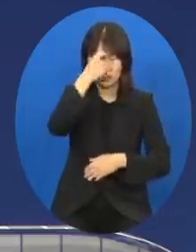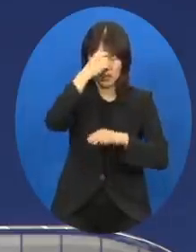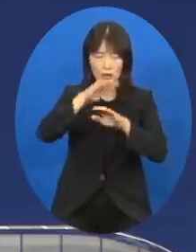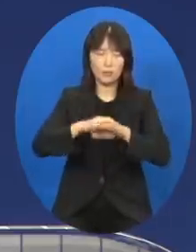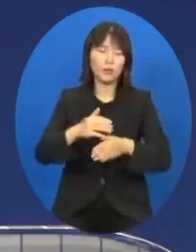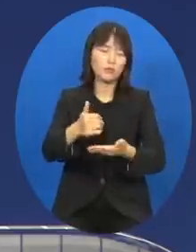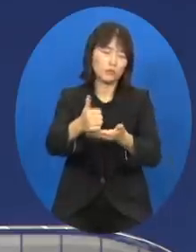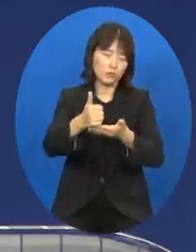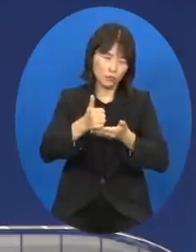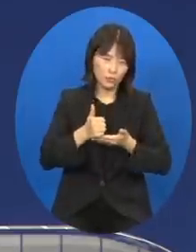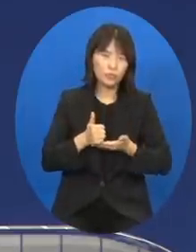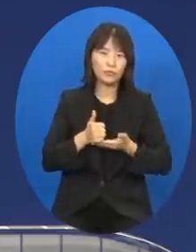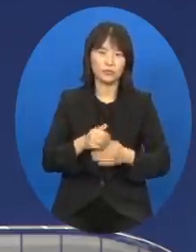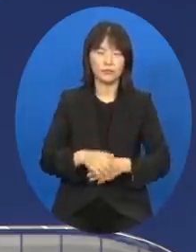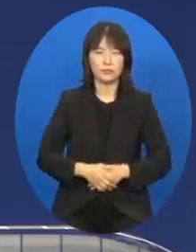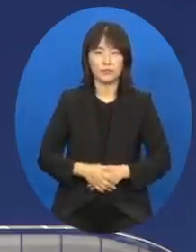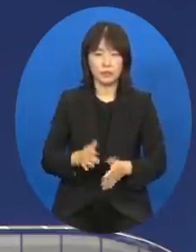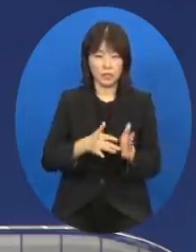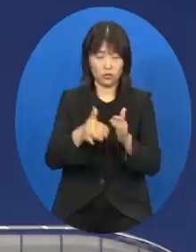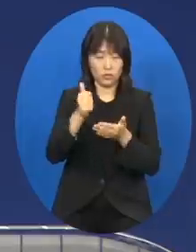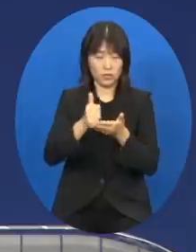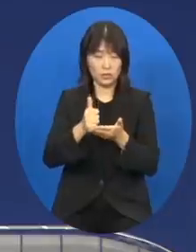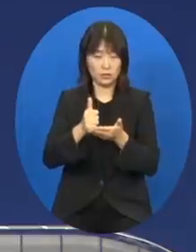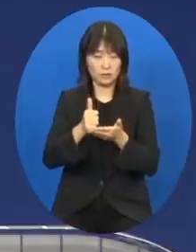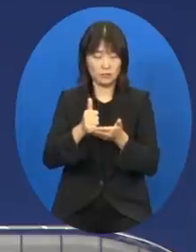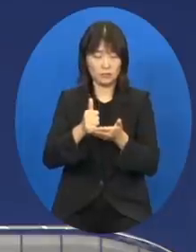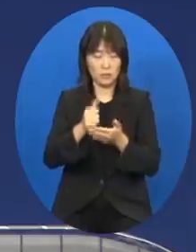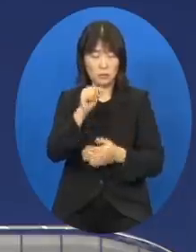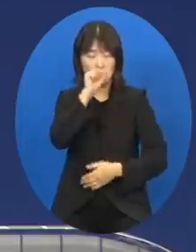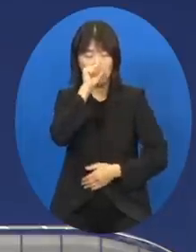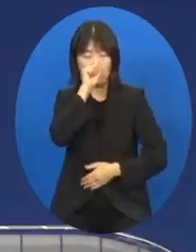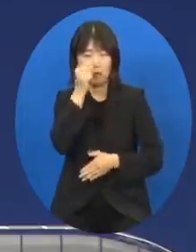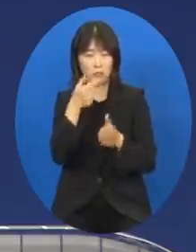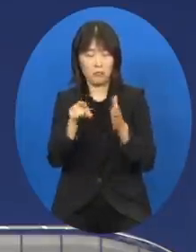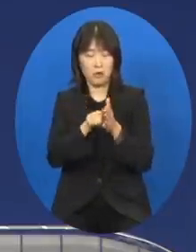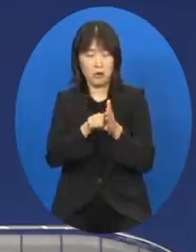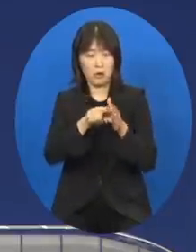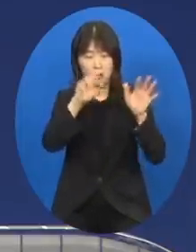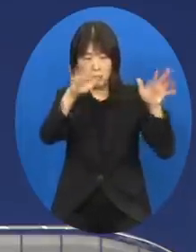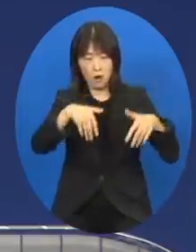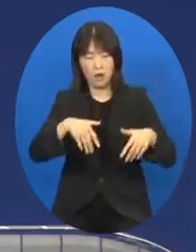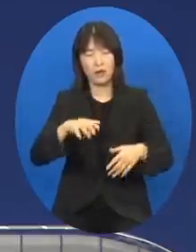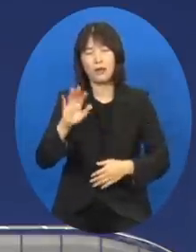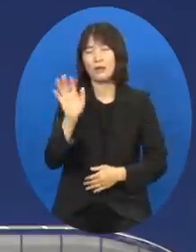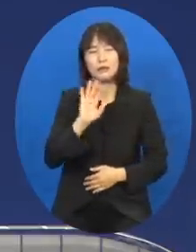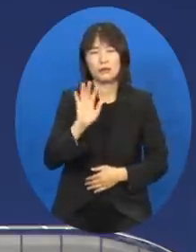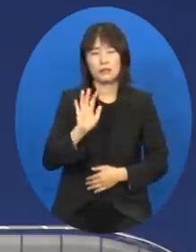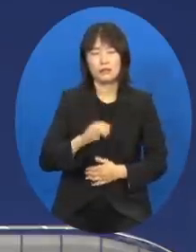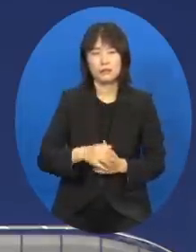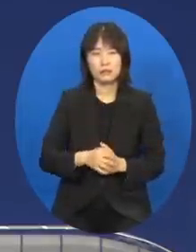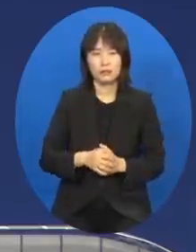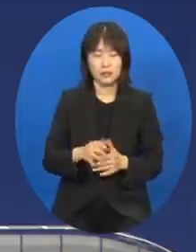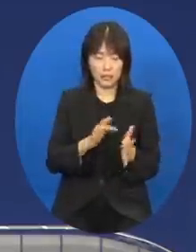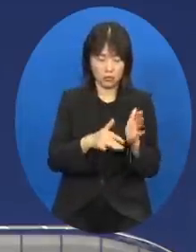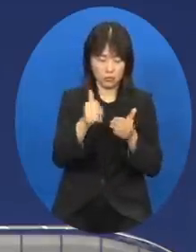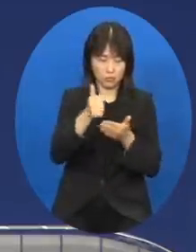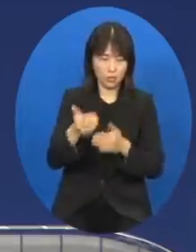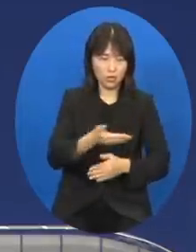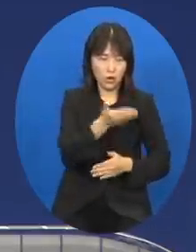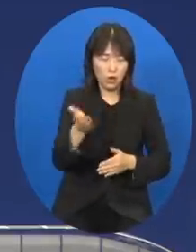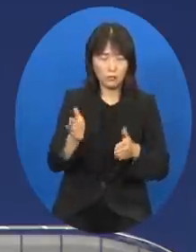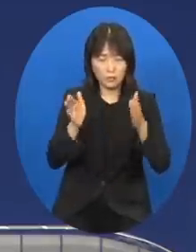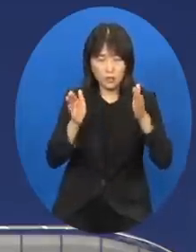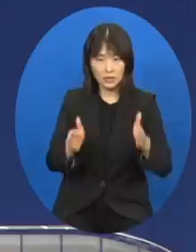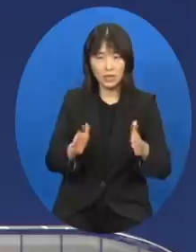겁니다. 예수님 좋으시라고 성탄절 예배 오라는 게 아니에요. 예수님과 여러분 사이의